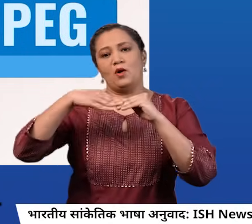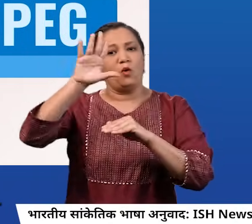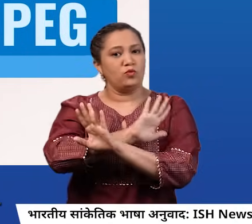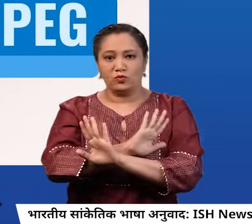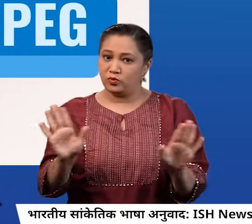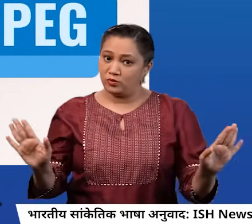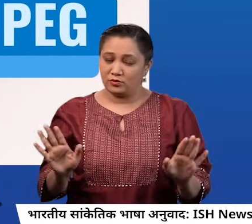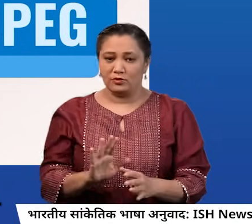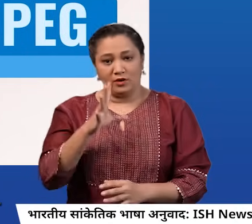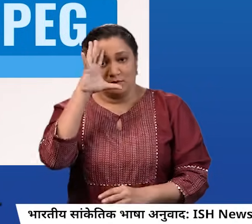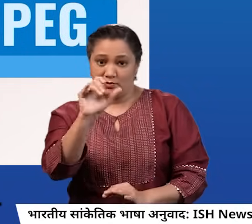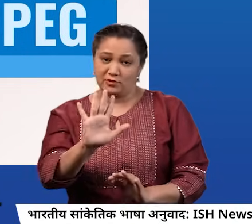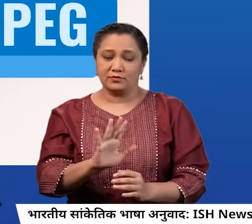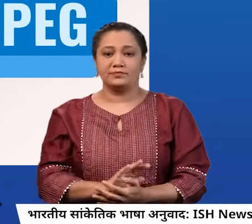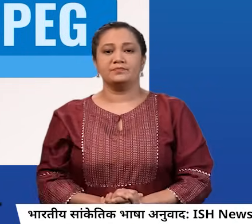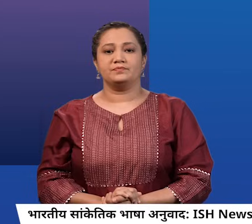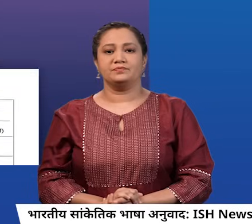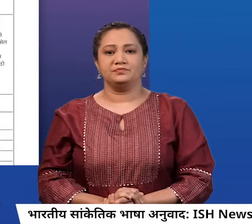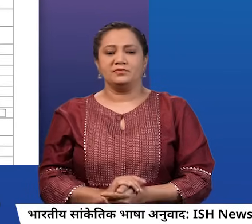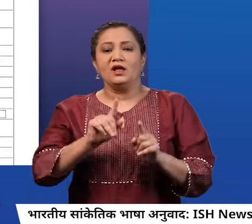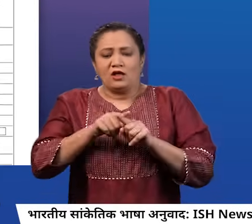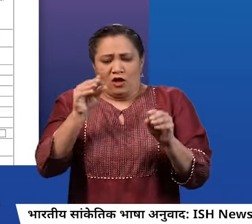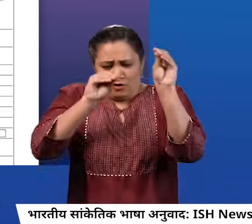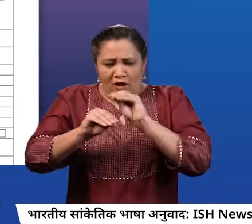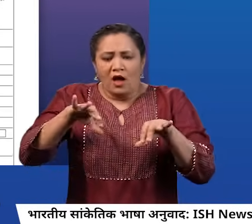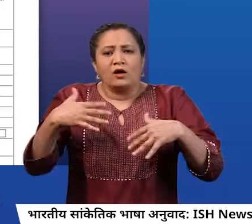एमबी पेक्षा जास्तना सेल या चीज दक्षता घ्याईचे।